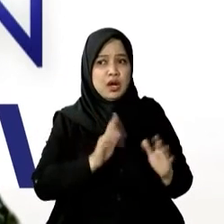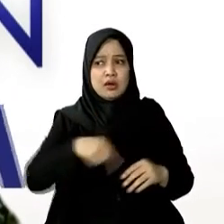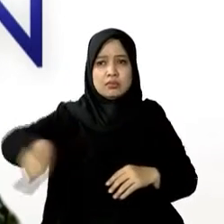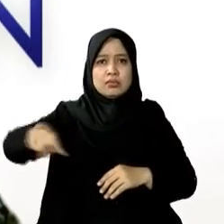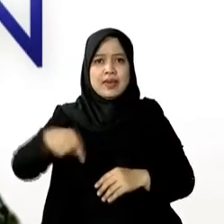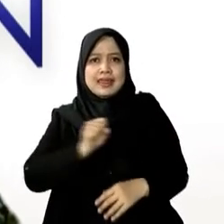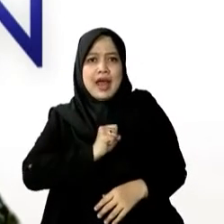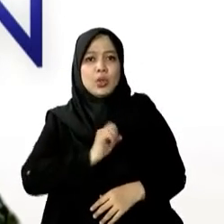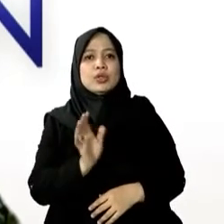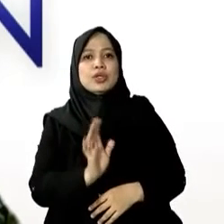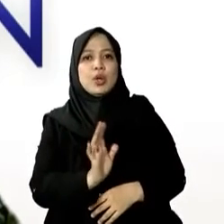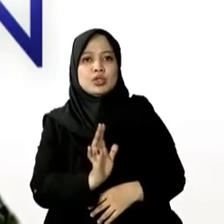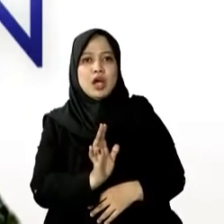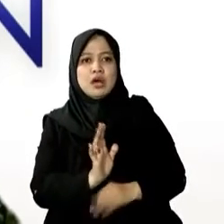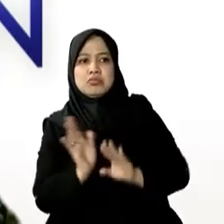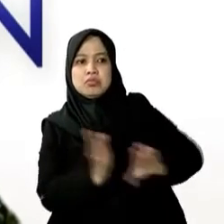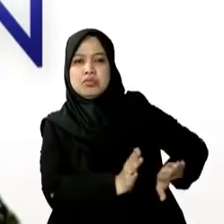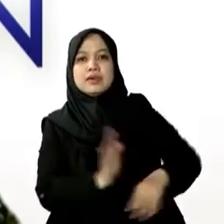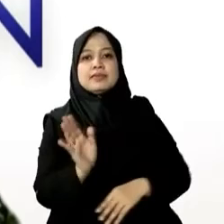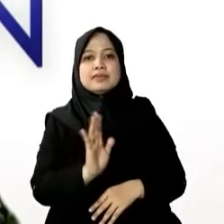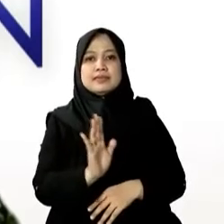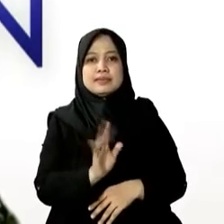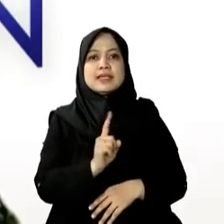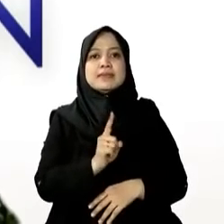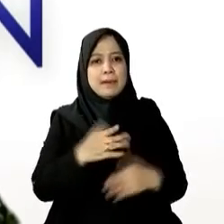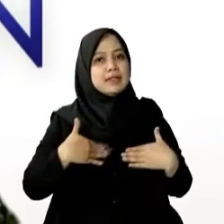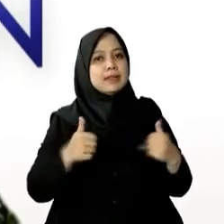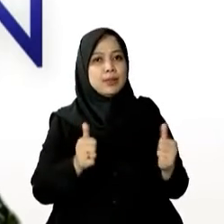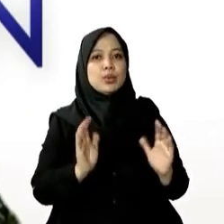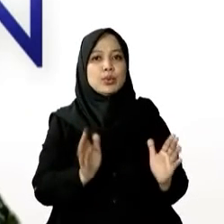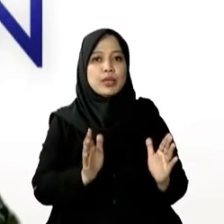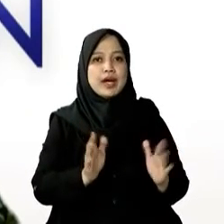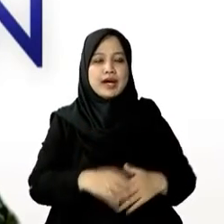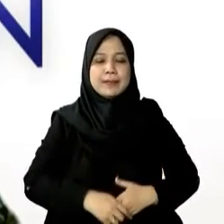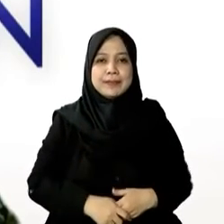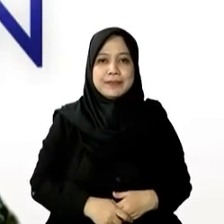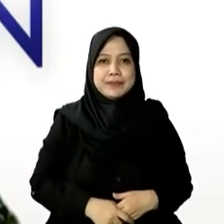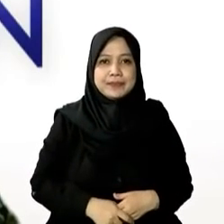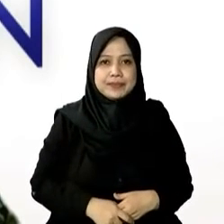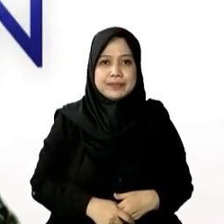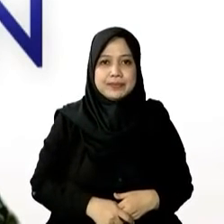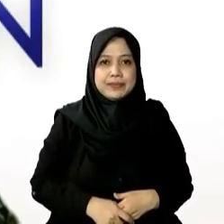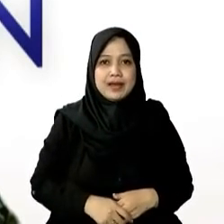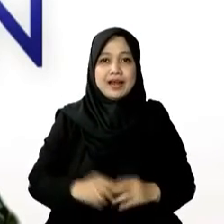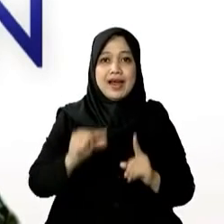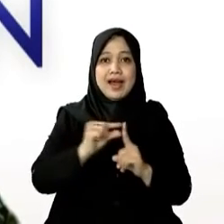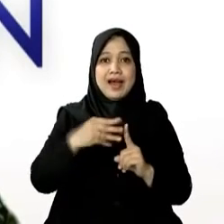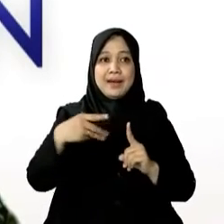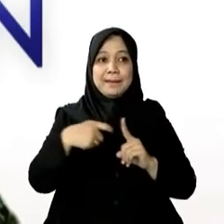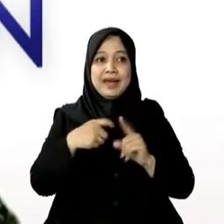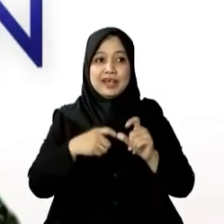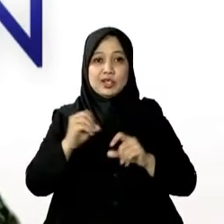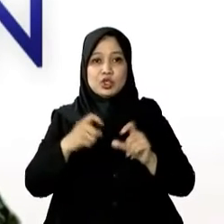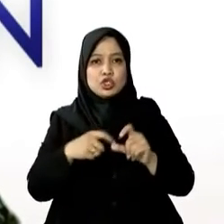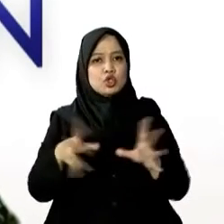lagi ditakuti itu tidak perolehi jauh digetarkan mereka sudah sembuh itu jadi investor kita juga lumayan